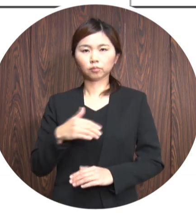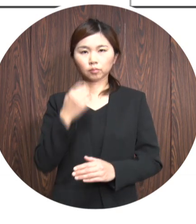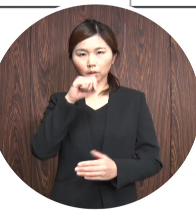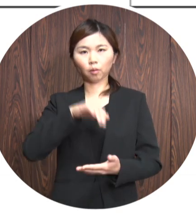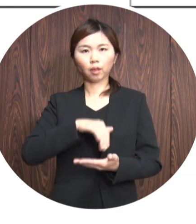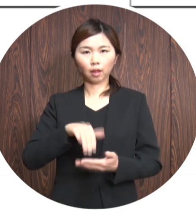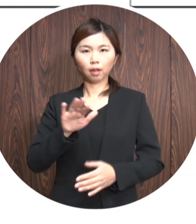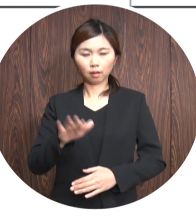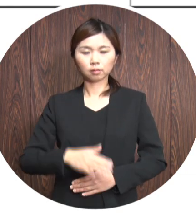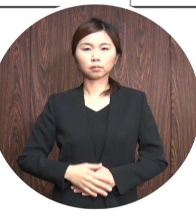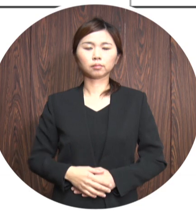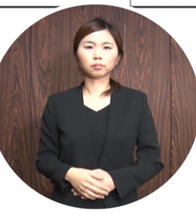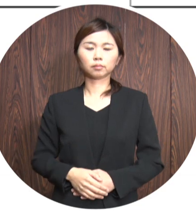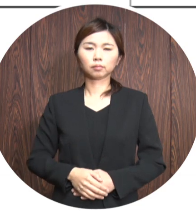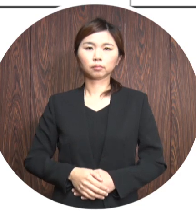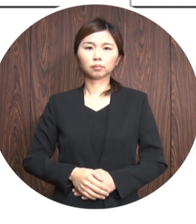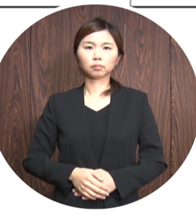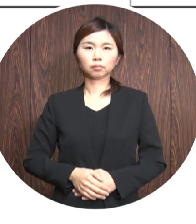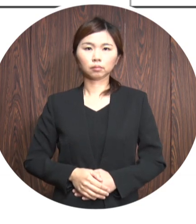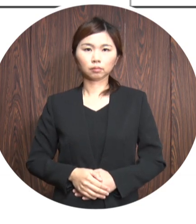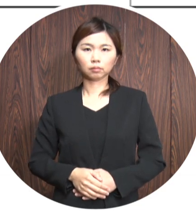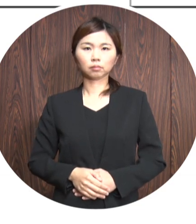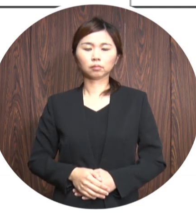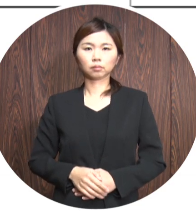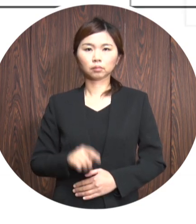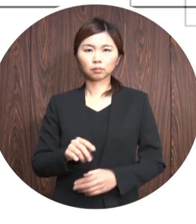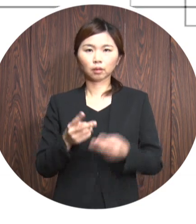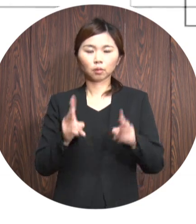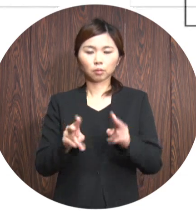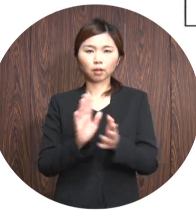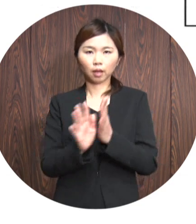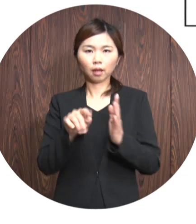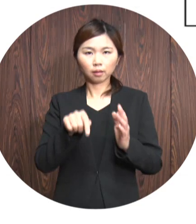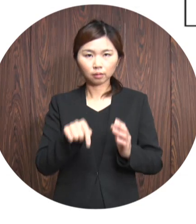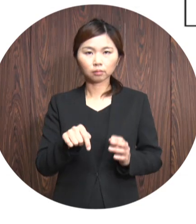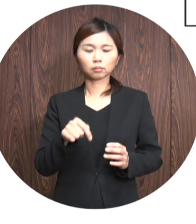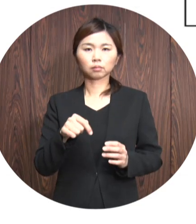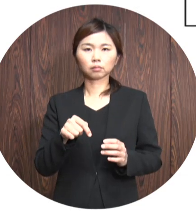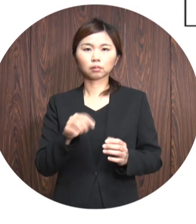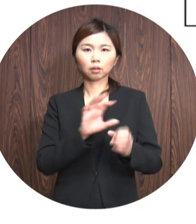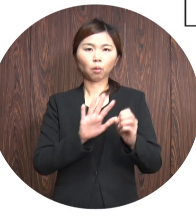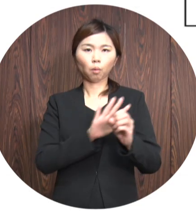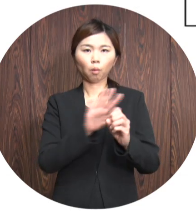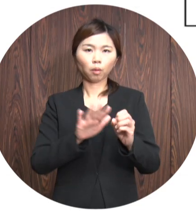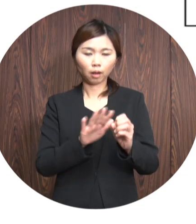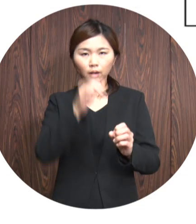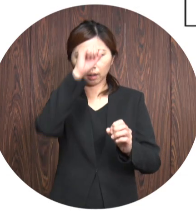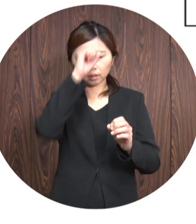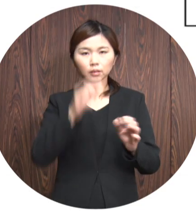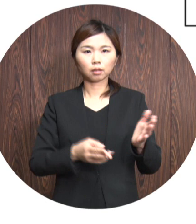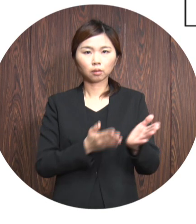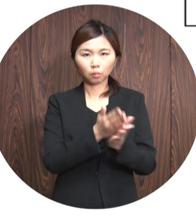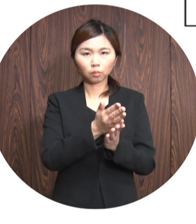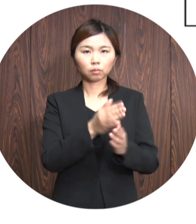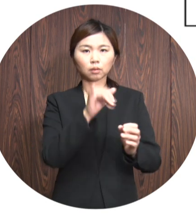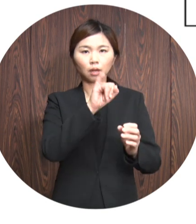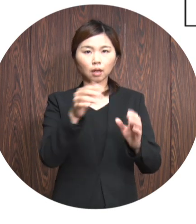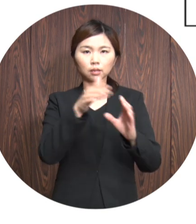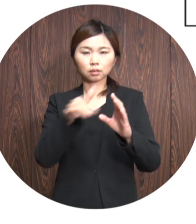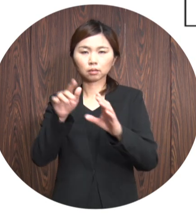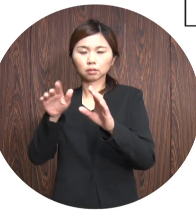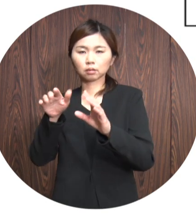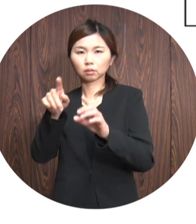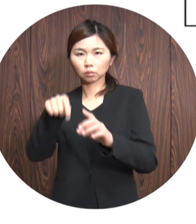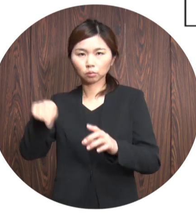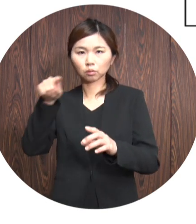ますこのように本件ではこのな患者様の icu 等も十分